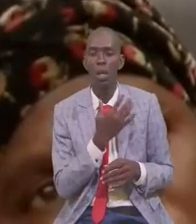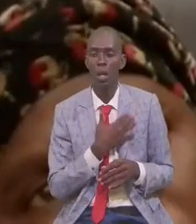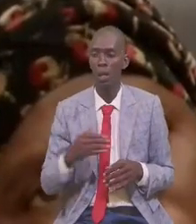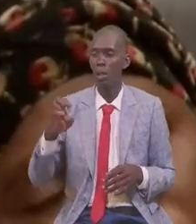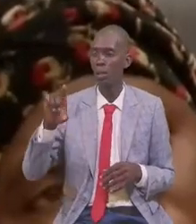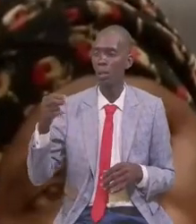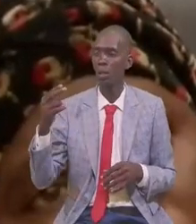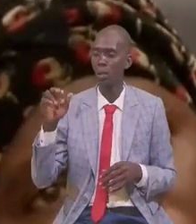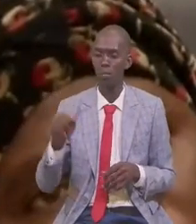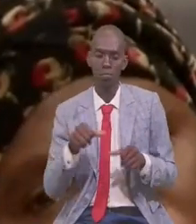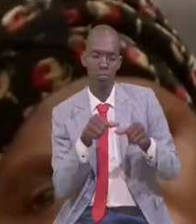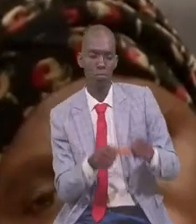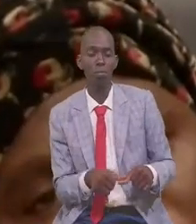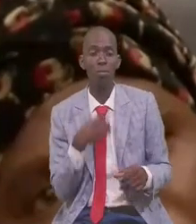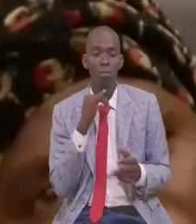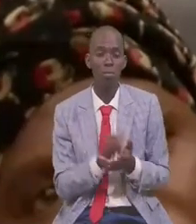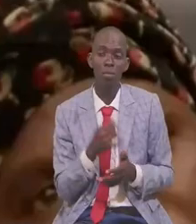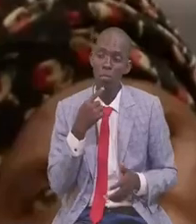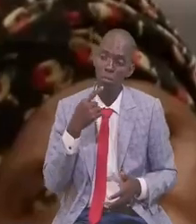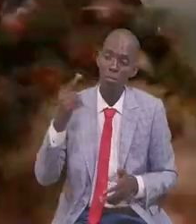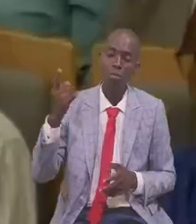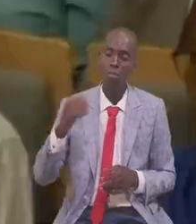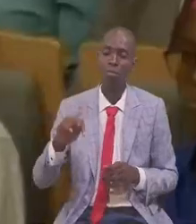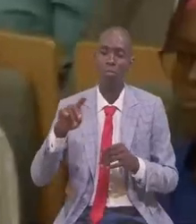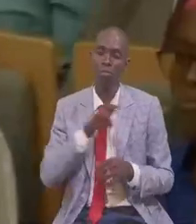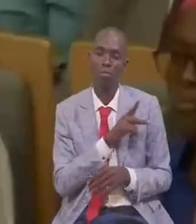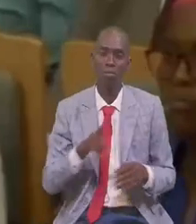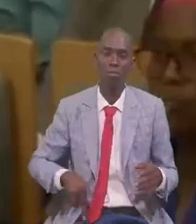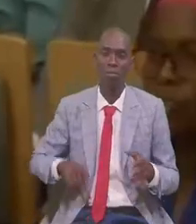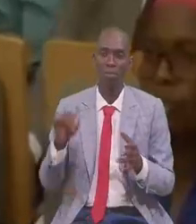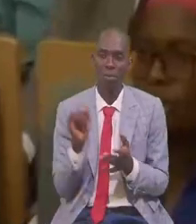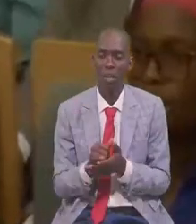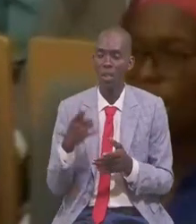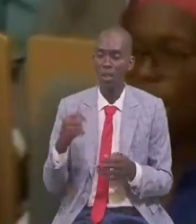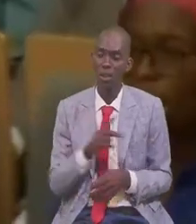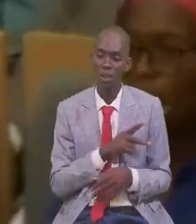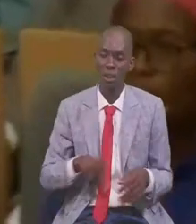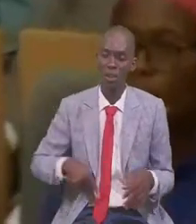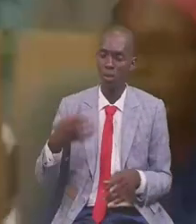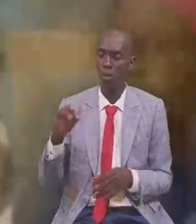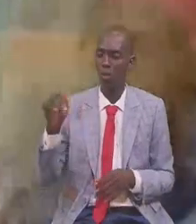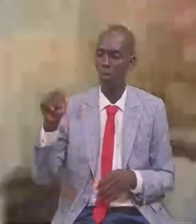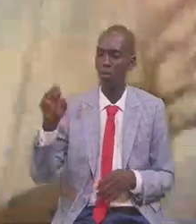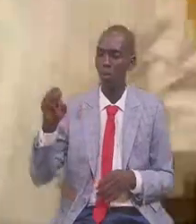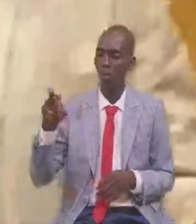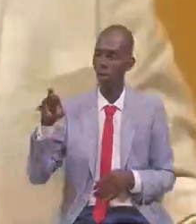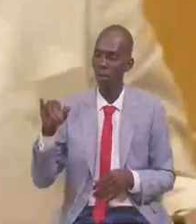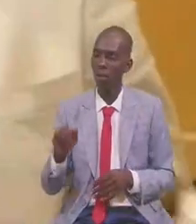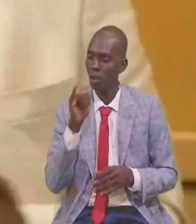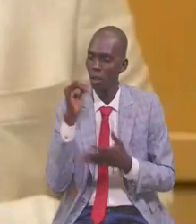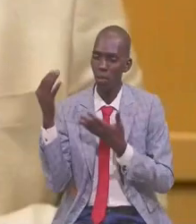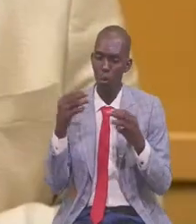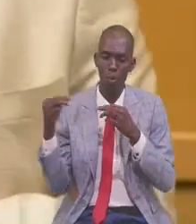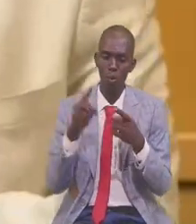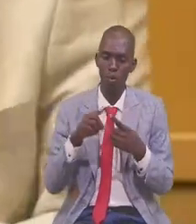roi. Le roi d'Assyrie te livre la guerre. Et il a échappé